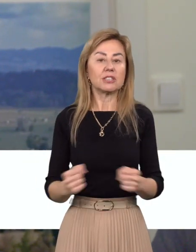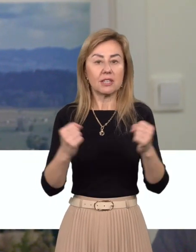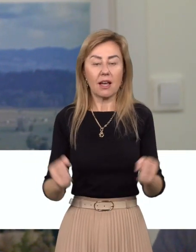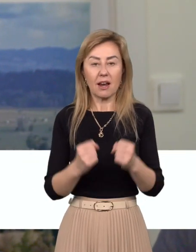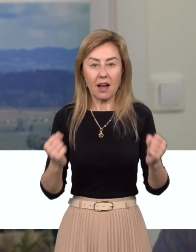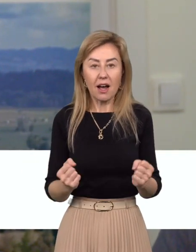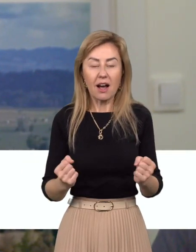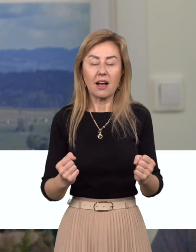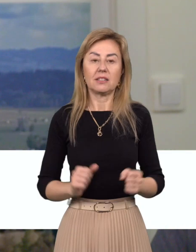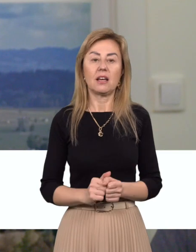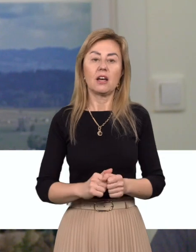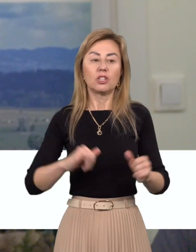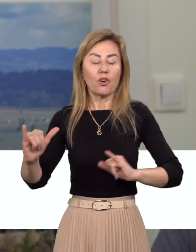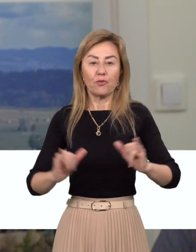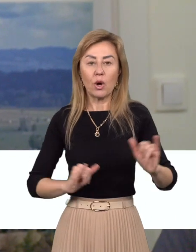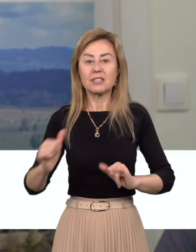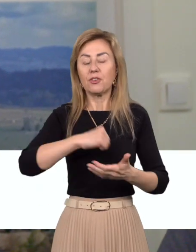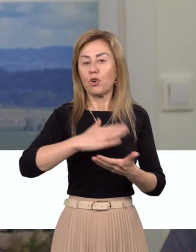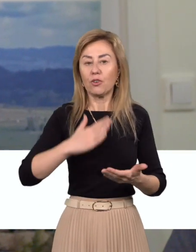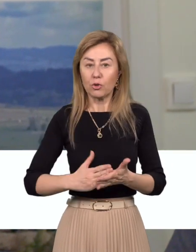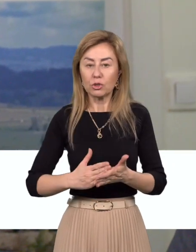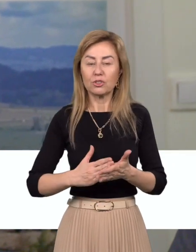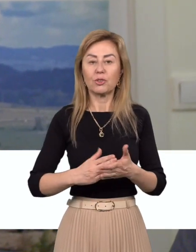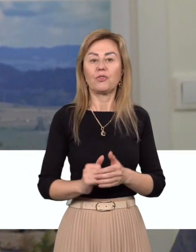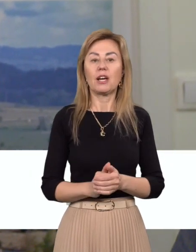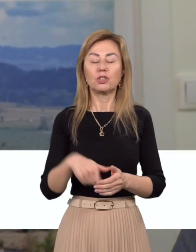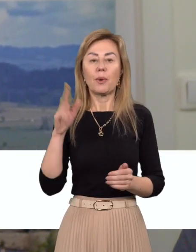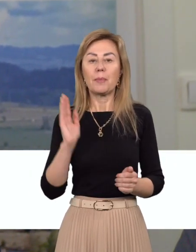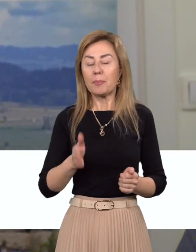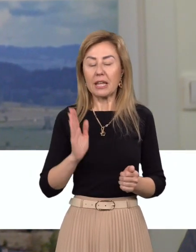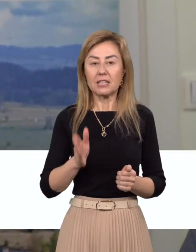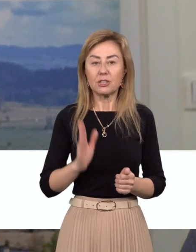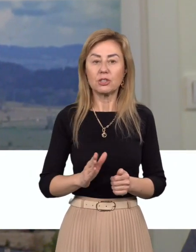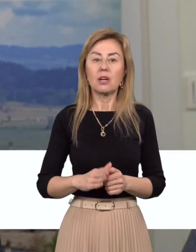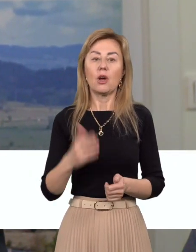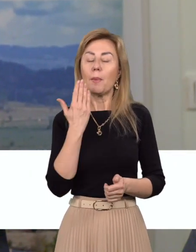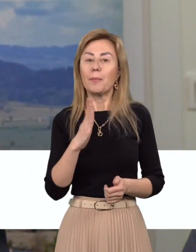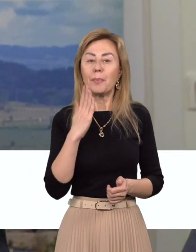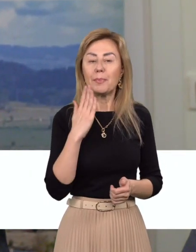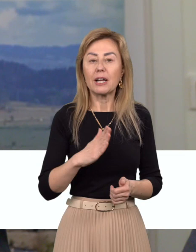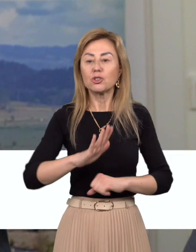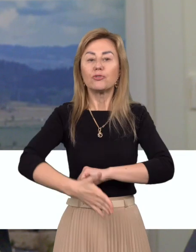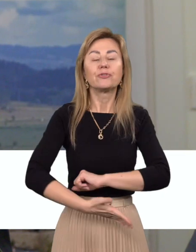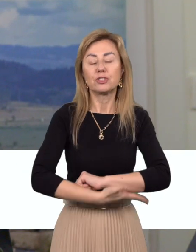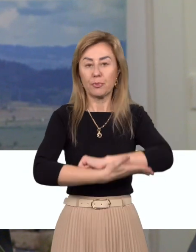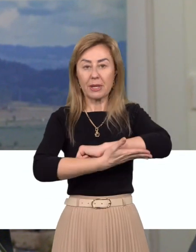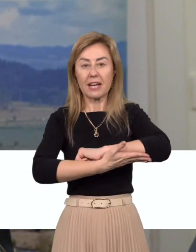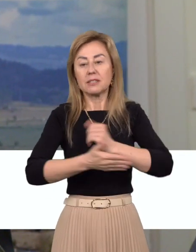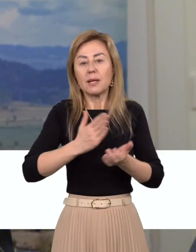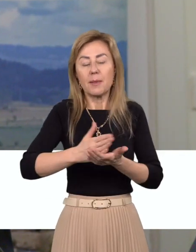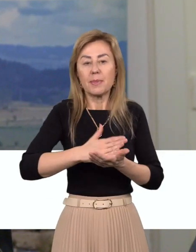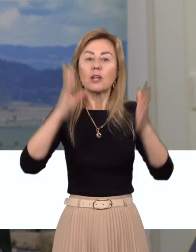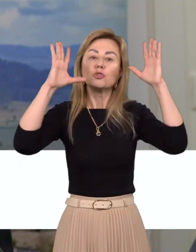ze strony władz województwa, że będzie mocno wspierać